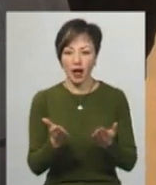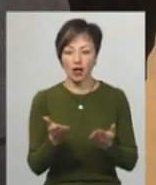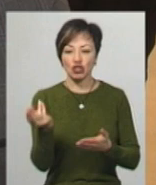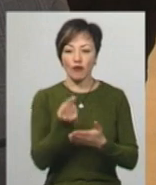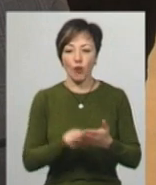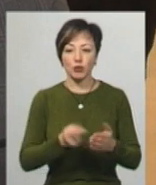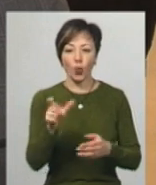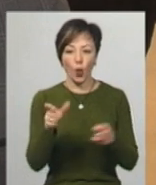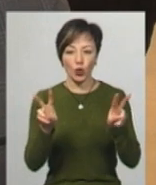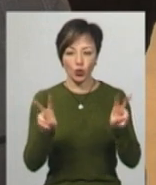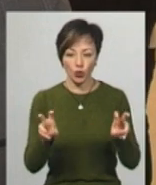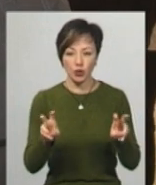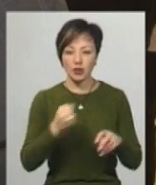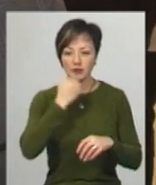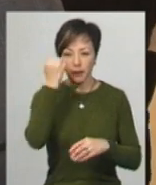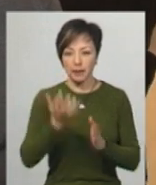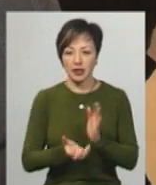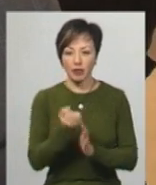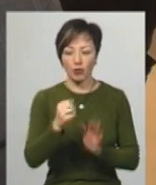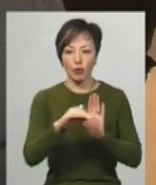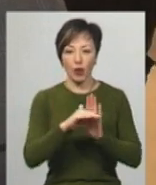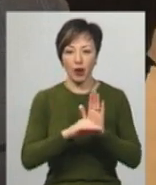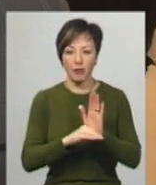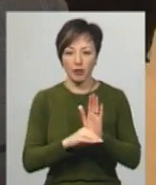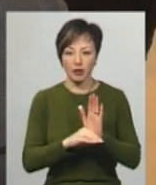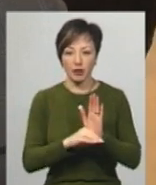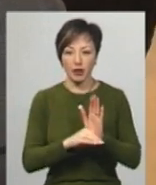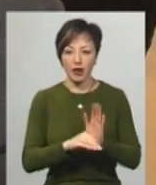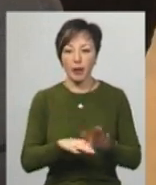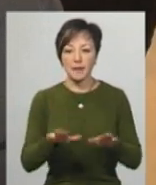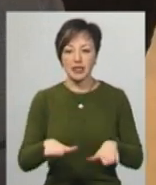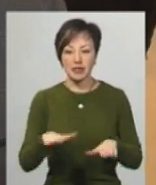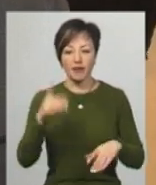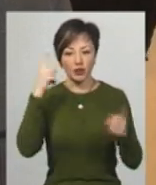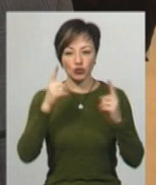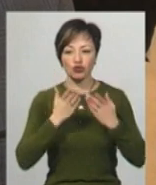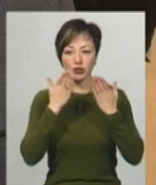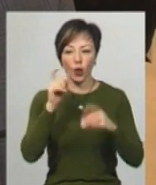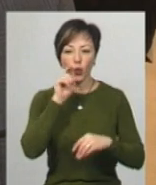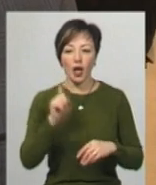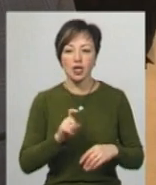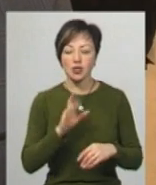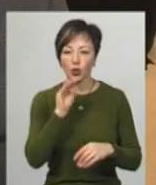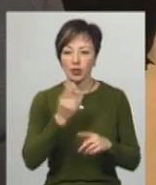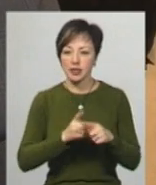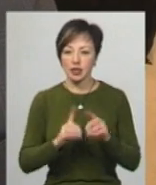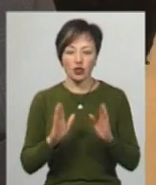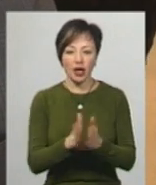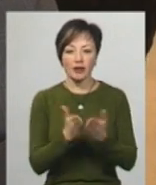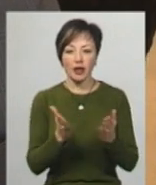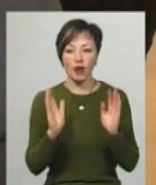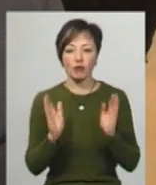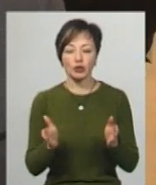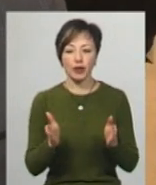яке виходить завдяки підтримці програми книговидання місцевих авторів «Читай українською», це не лише книга, яка